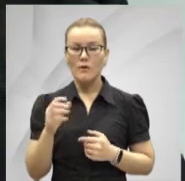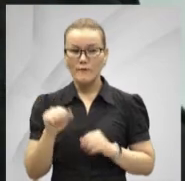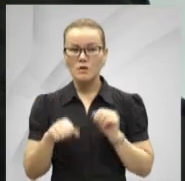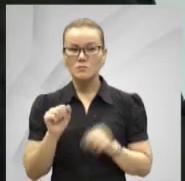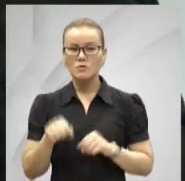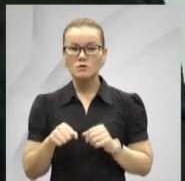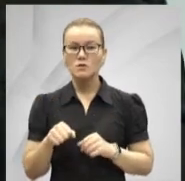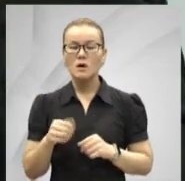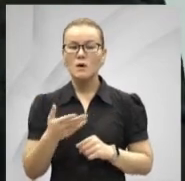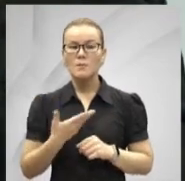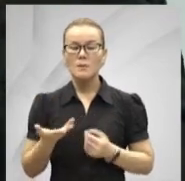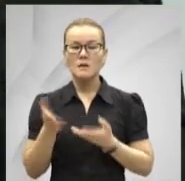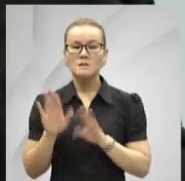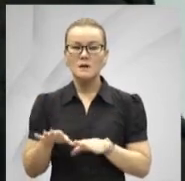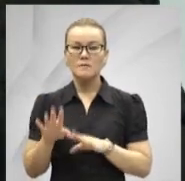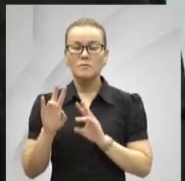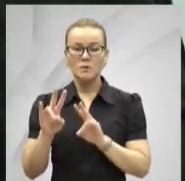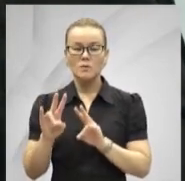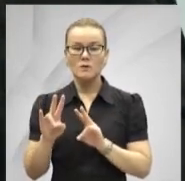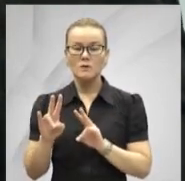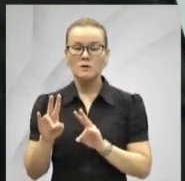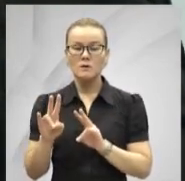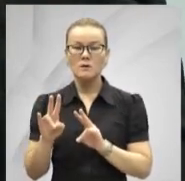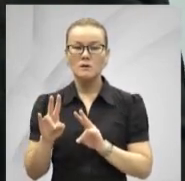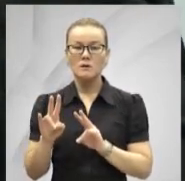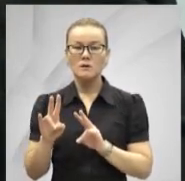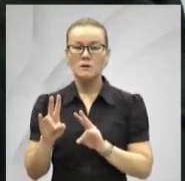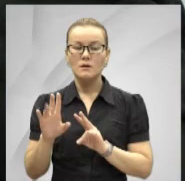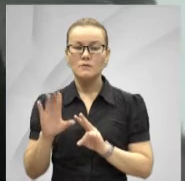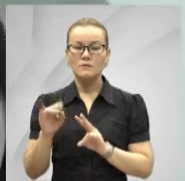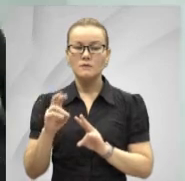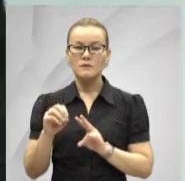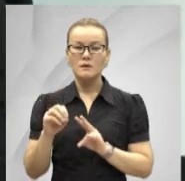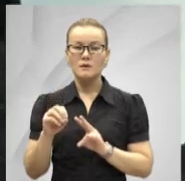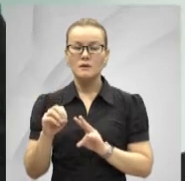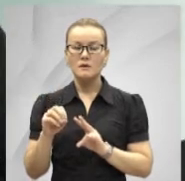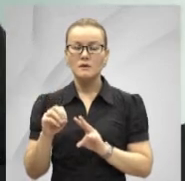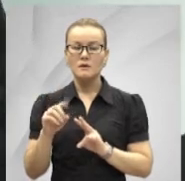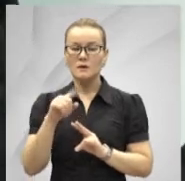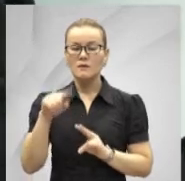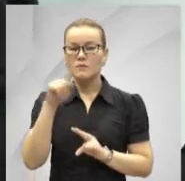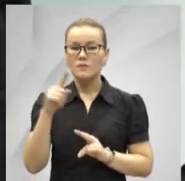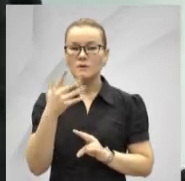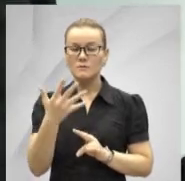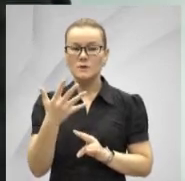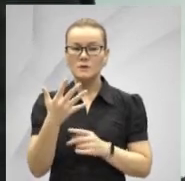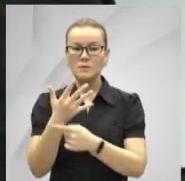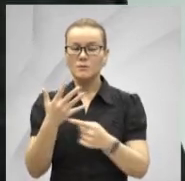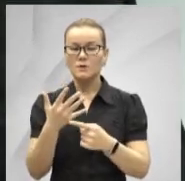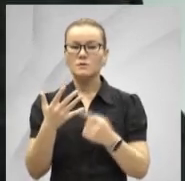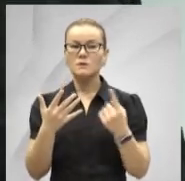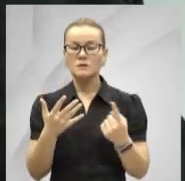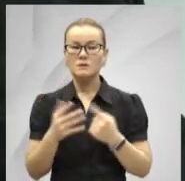мы оставим данный корень в виде корень квадратный из 5 минус